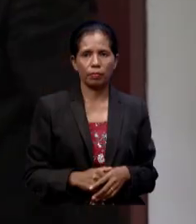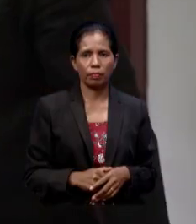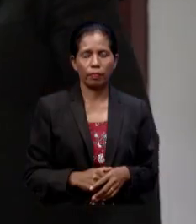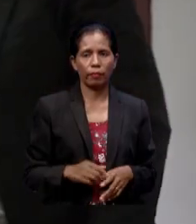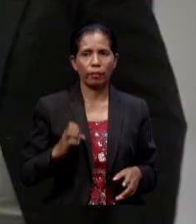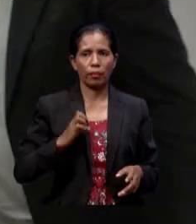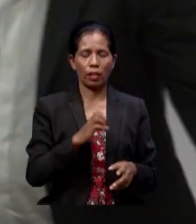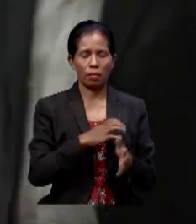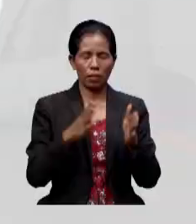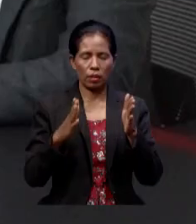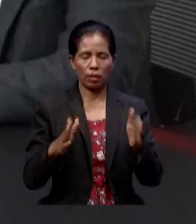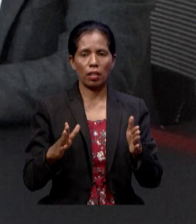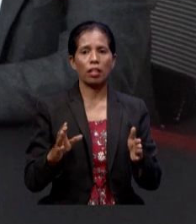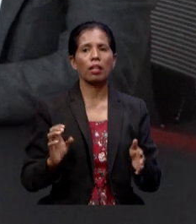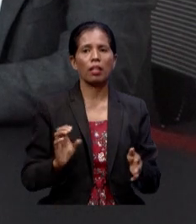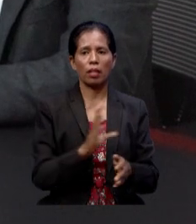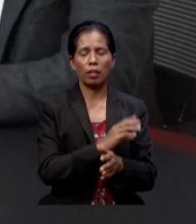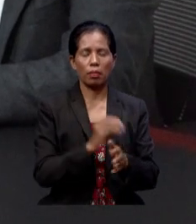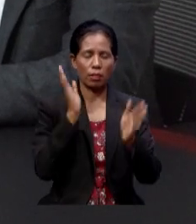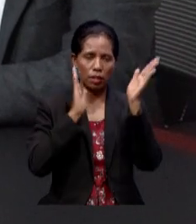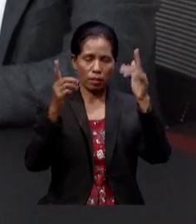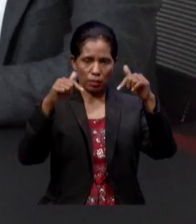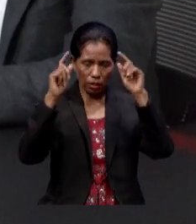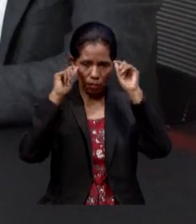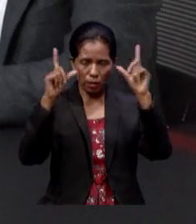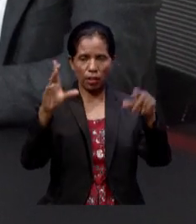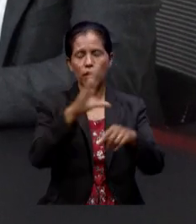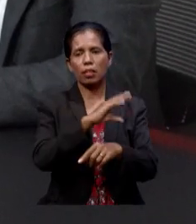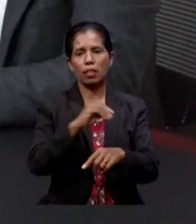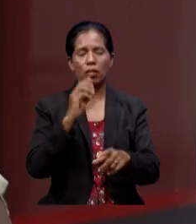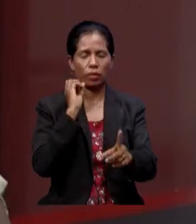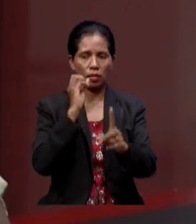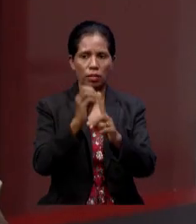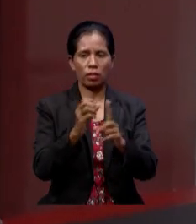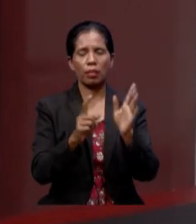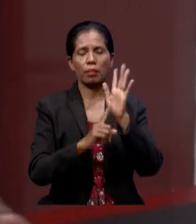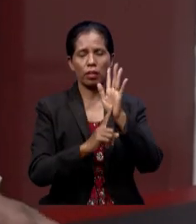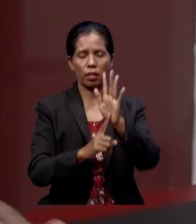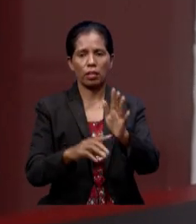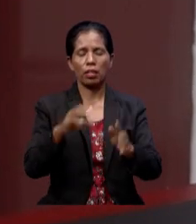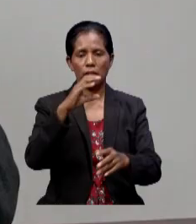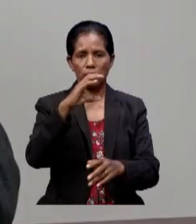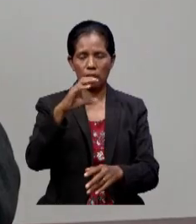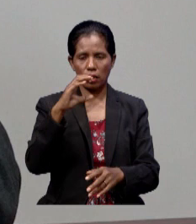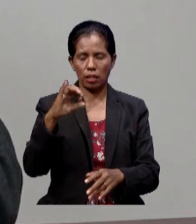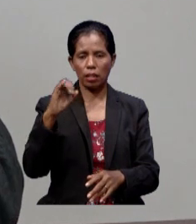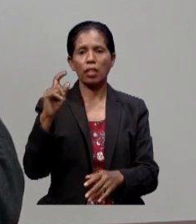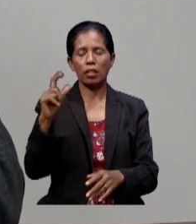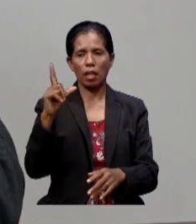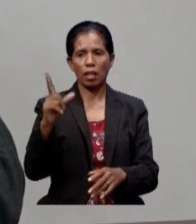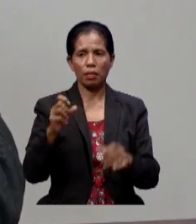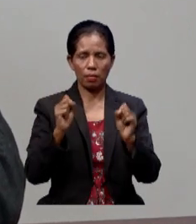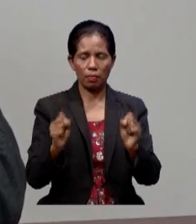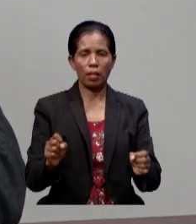Embaixador Malásia ba Timor-Leste hateteng objetivo husi encontro ne atu apresenta amba Câmara Comércio e Indústria Timor-Leste nune